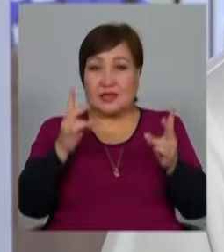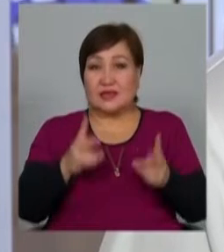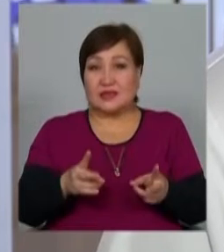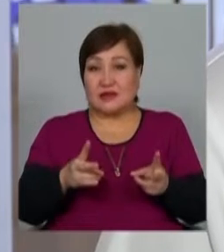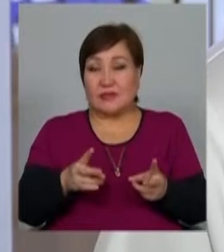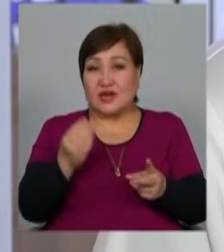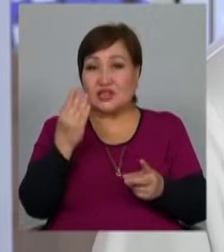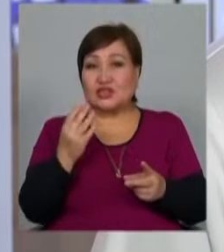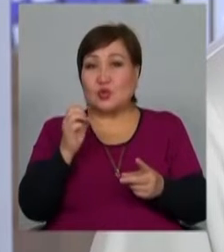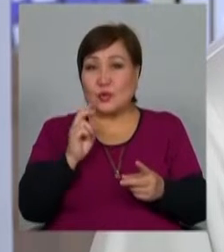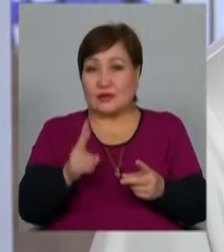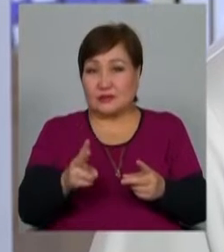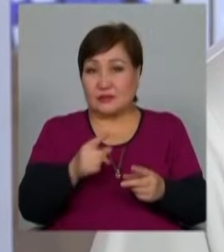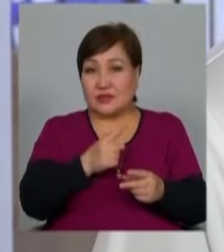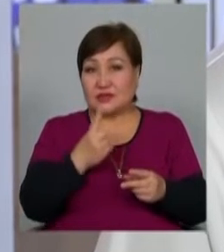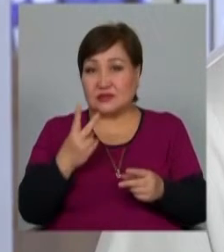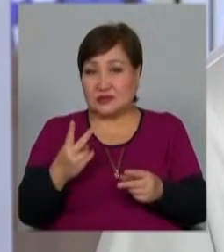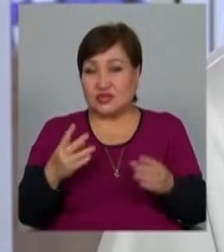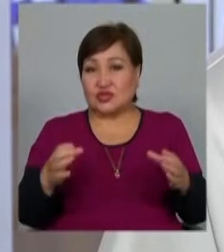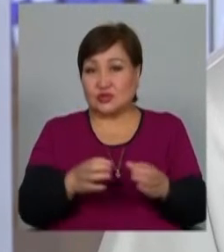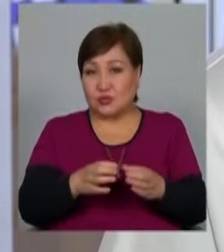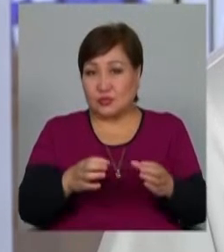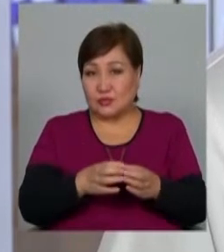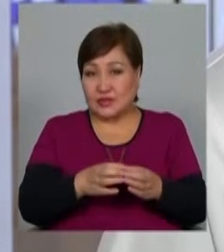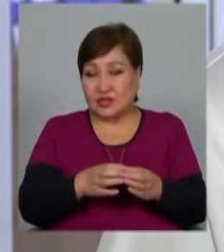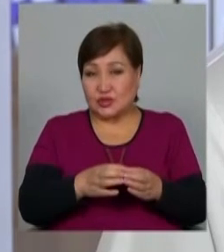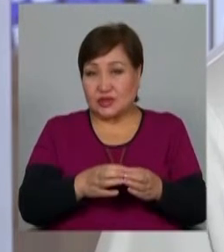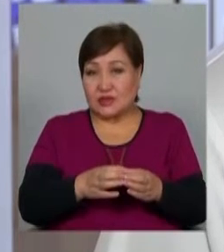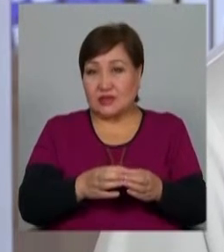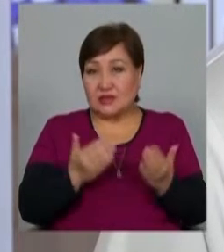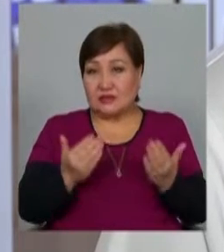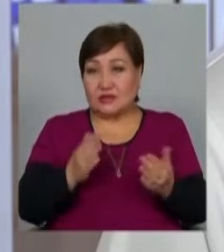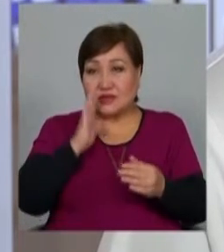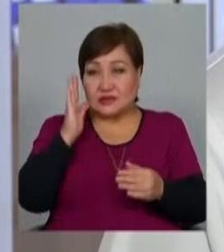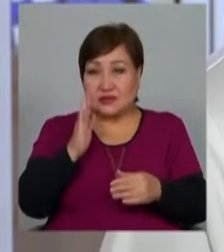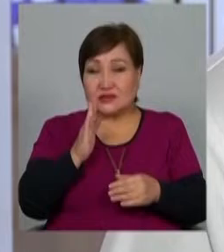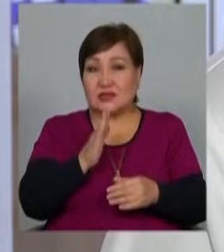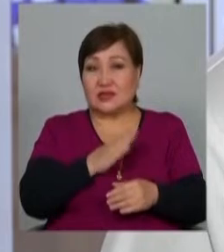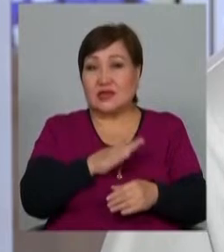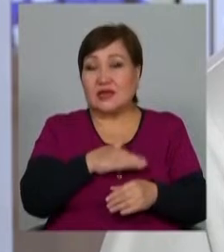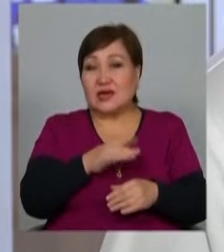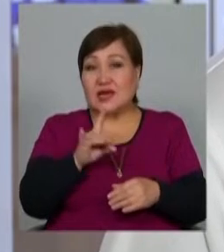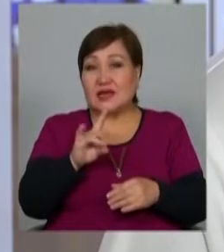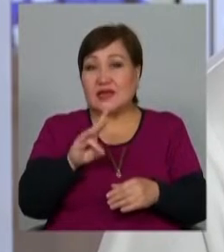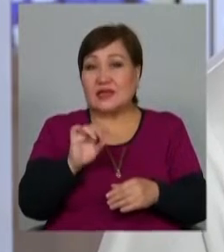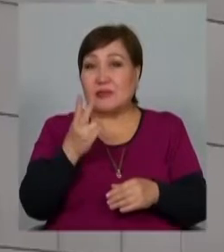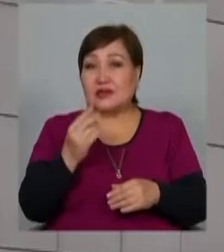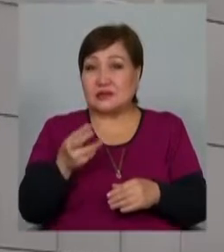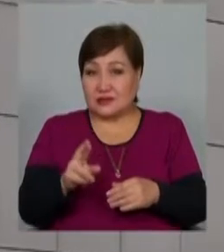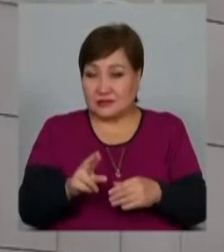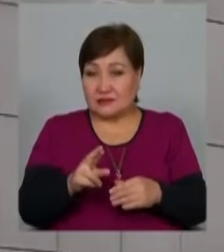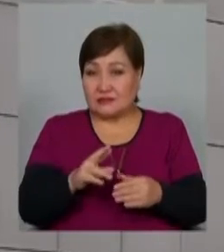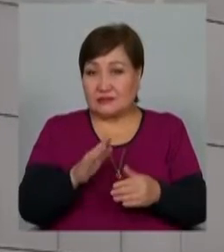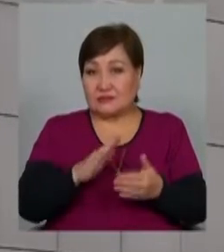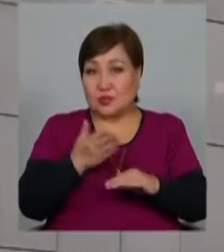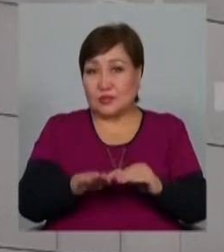дәрежелі. Бала бүгінгі таңда от жансақта бөлімінде жатыр. Баланың жағдайы ауыр, тұрақты.